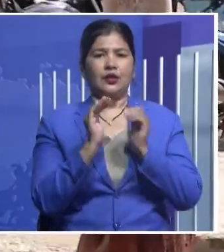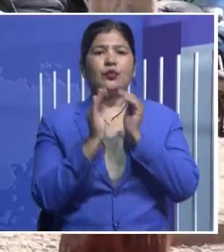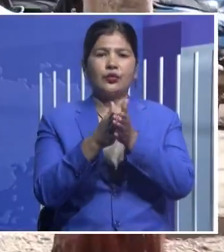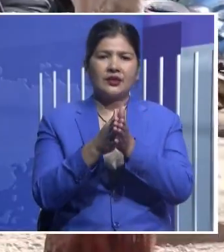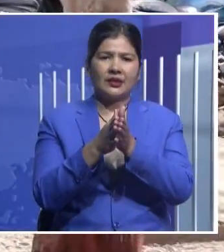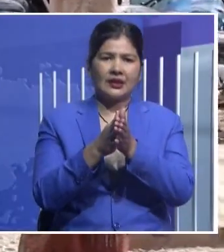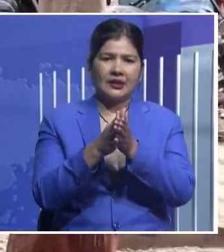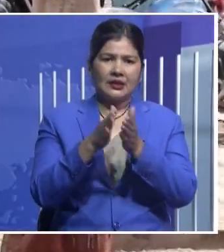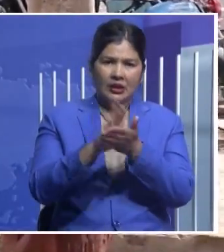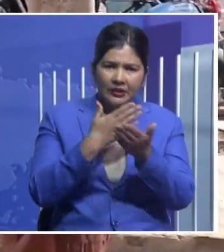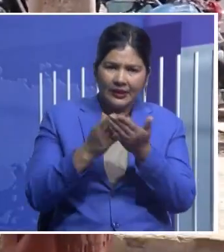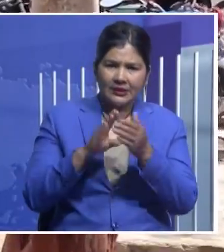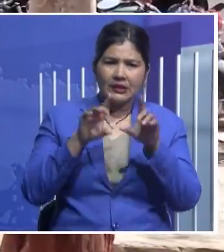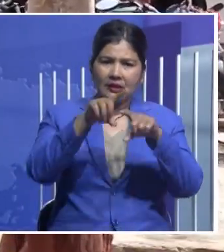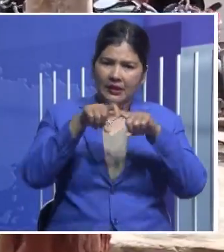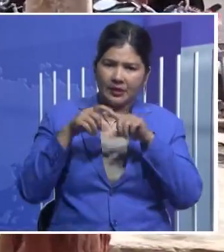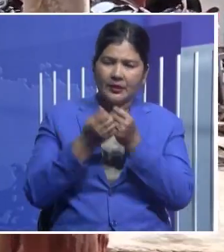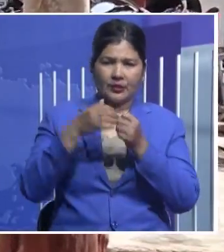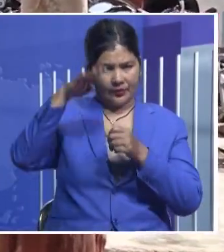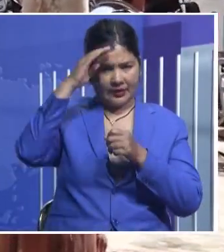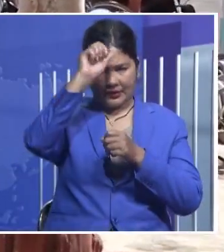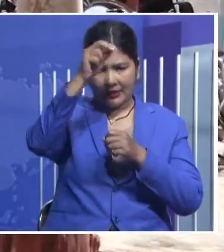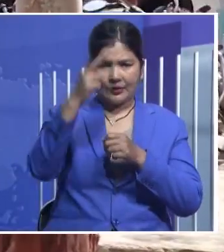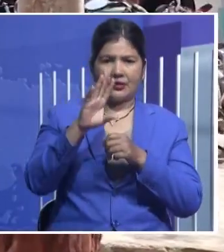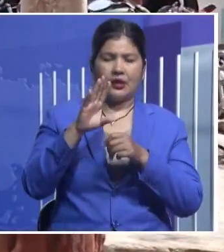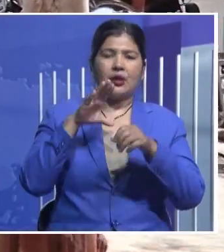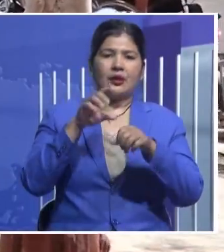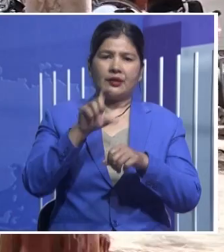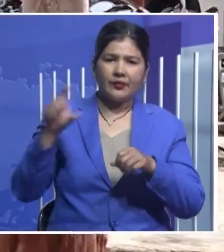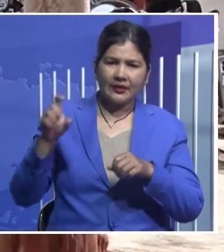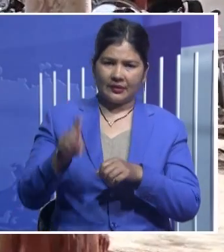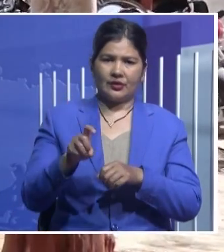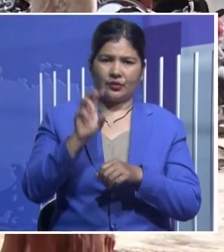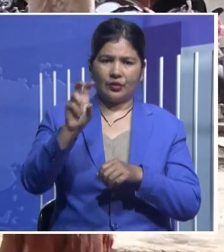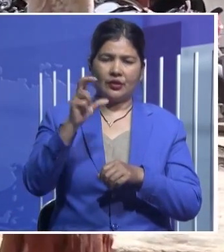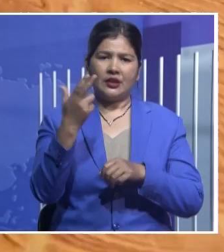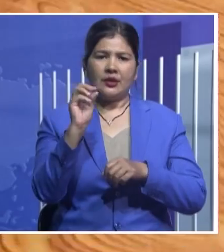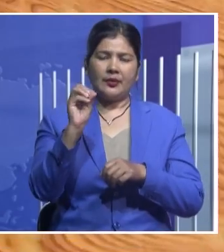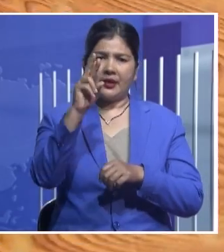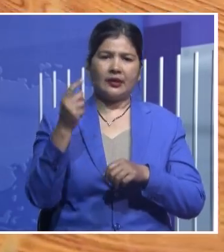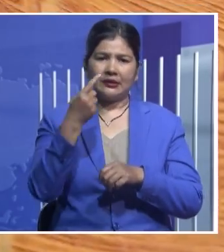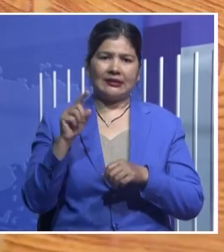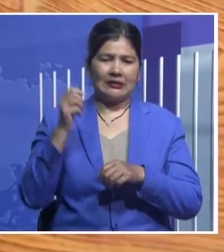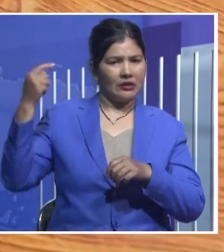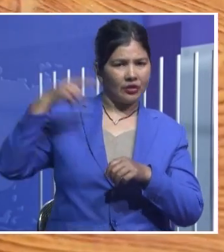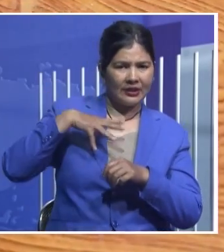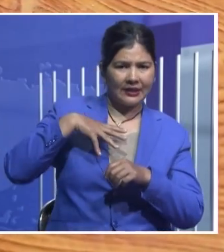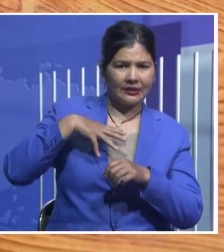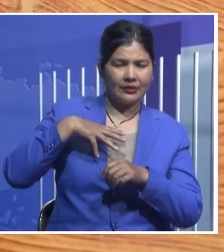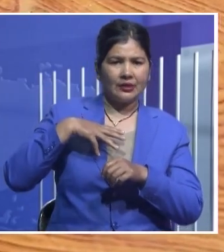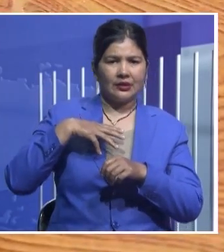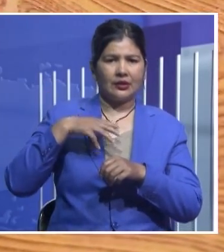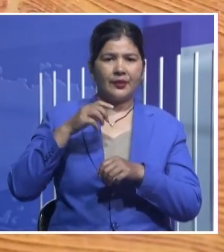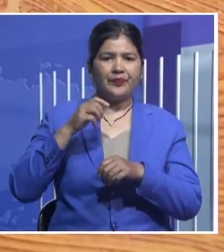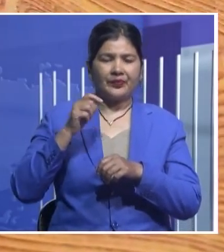हतियारसहित नियन्त्रणमा लिएको प्रहरीले जनाएको छ। पक्राउ पर्नेमा नेपालगञ्जका दिपेन्द्र अधिकारी, सुशान्त केसी र कैलालीका द्वारीका उपाध्याय